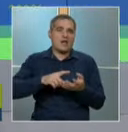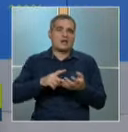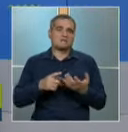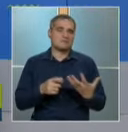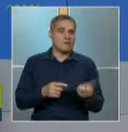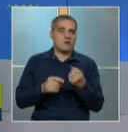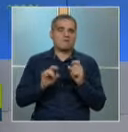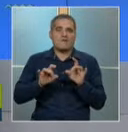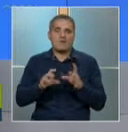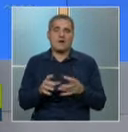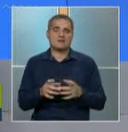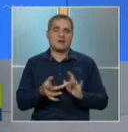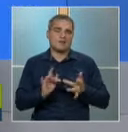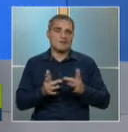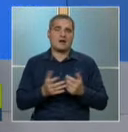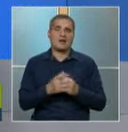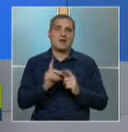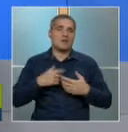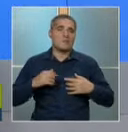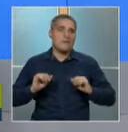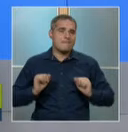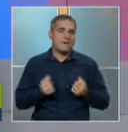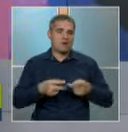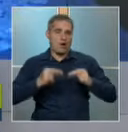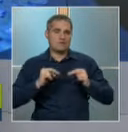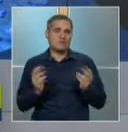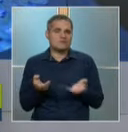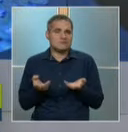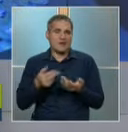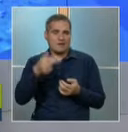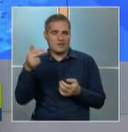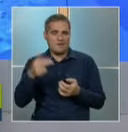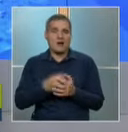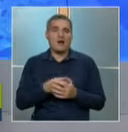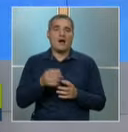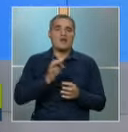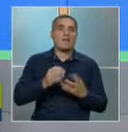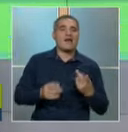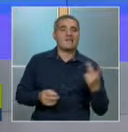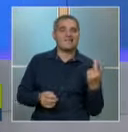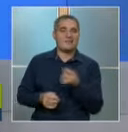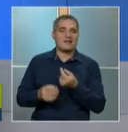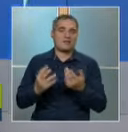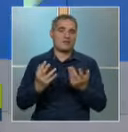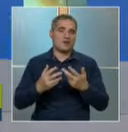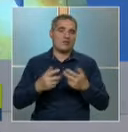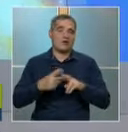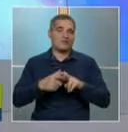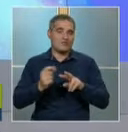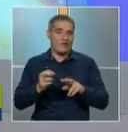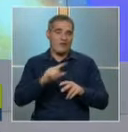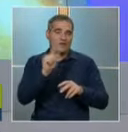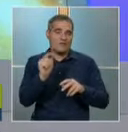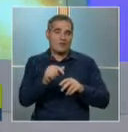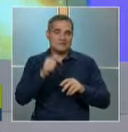както казах преди, когато имаме нужда от много бърз отговор на дадено нещо. Те ни помагат, няма как да ги избегнем технологиите. Въпросът е